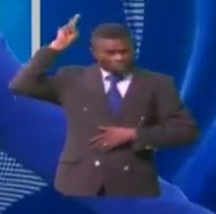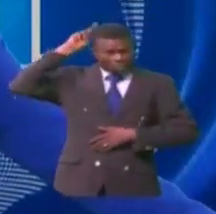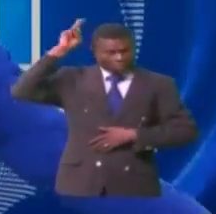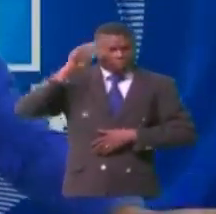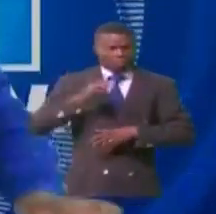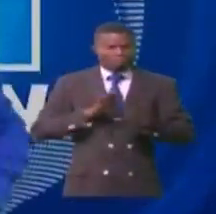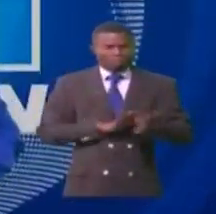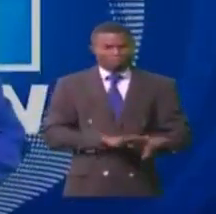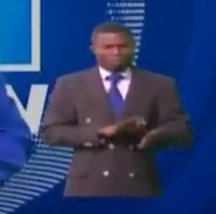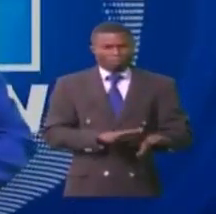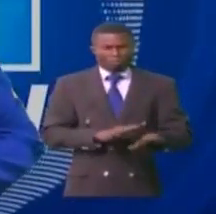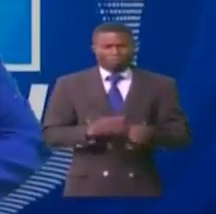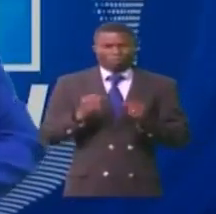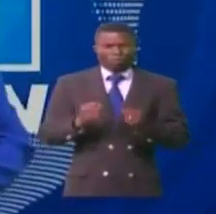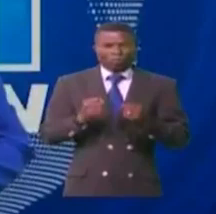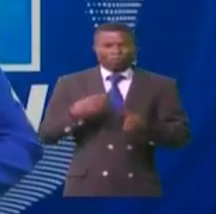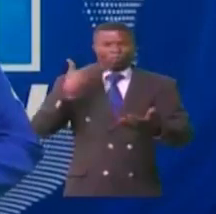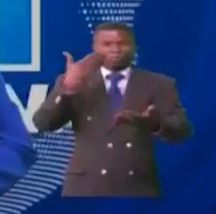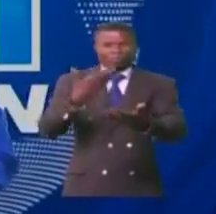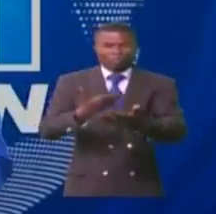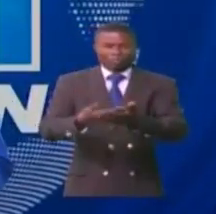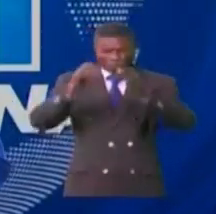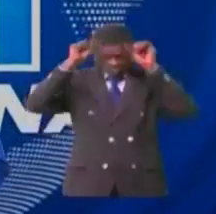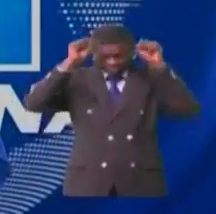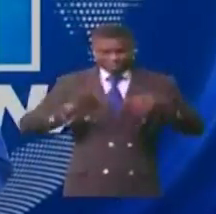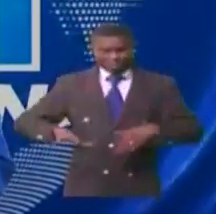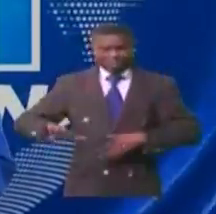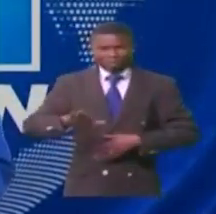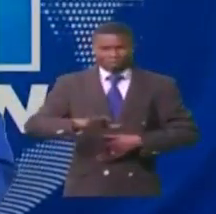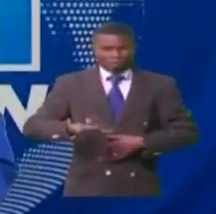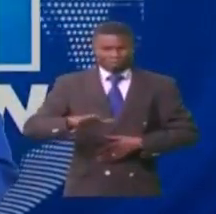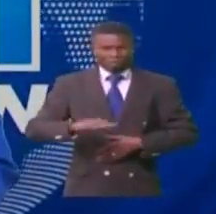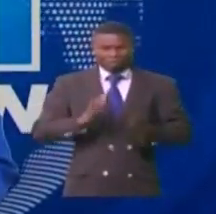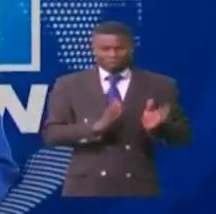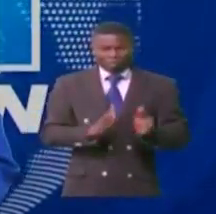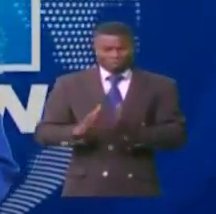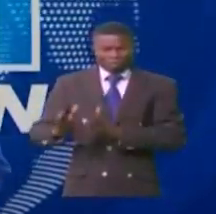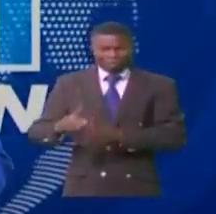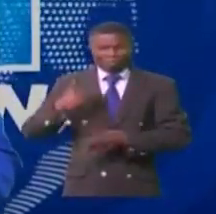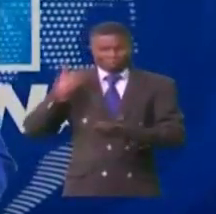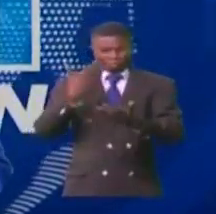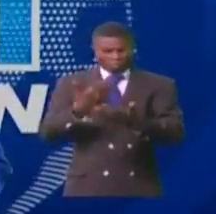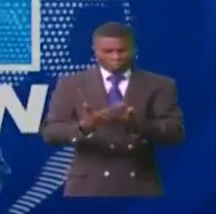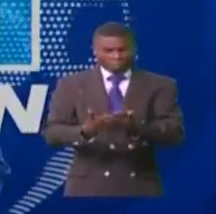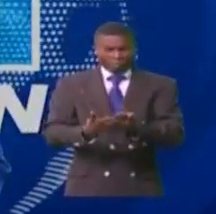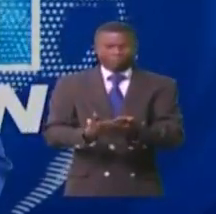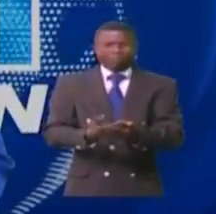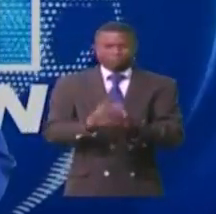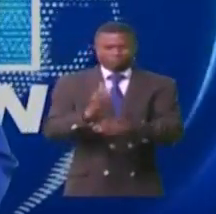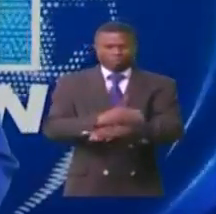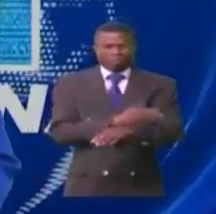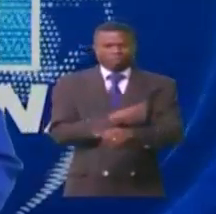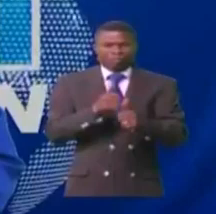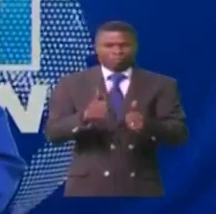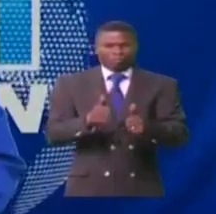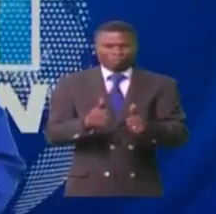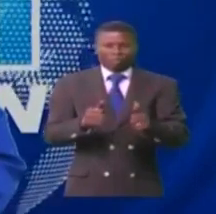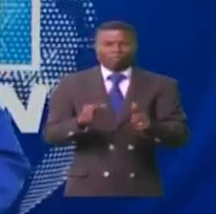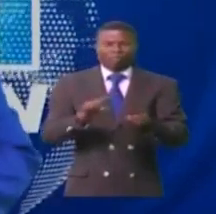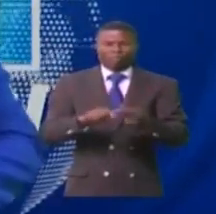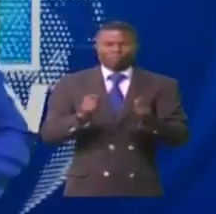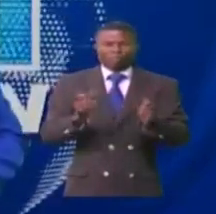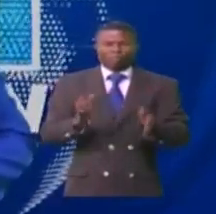dans l'attente imminente de l'arrivée du président de la République. Les préparatifs sur son arrivée vont bon train, comme nous dit